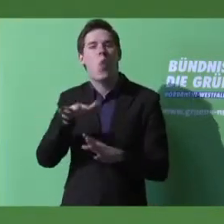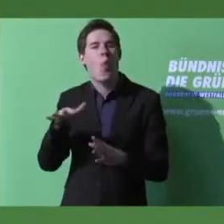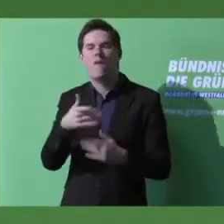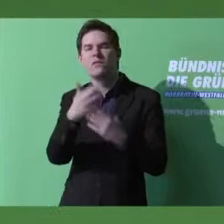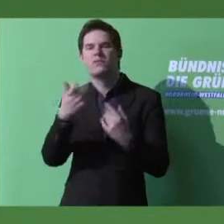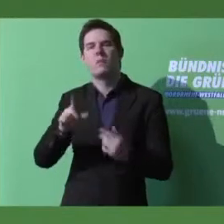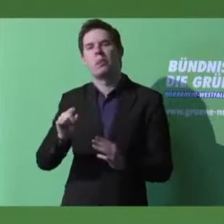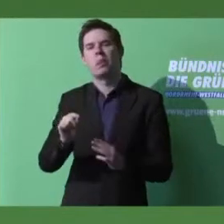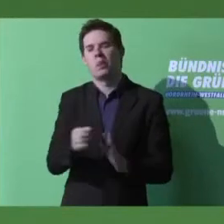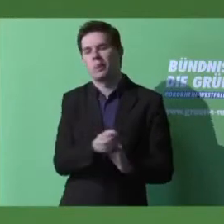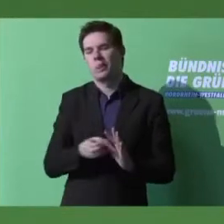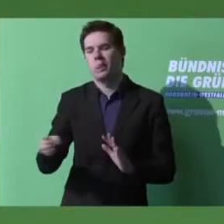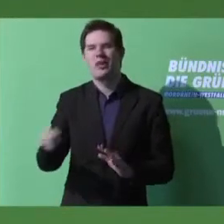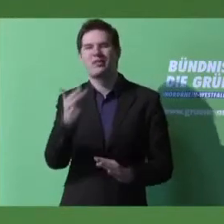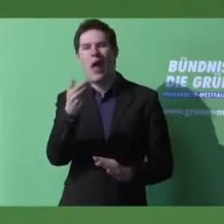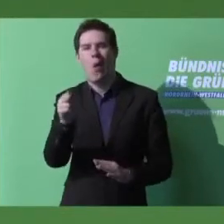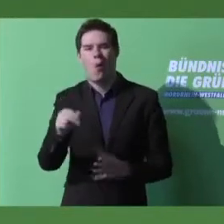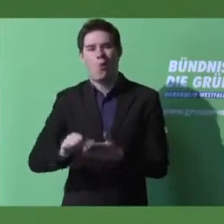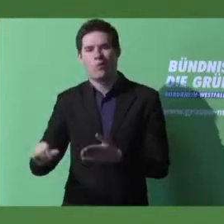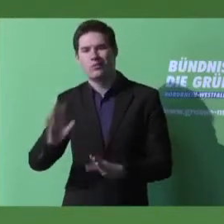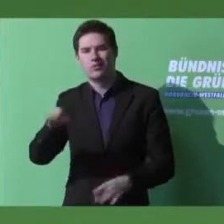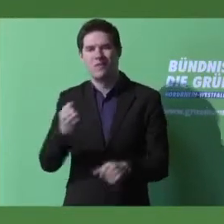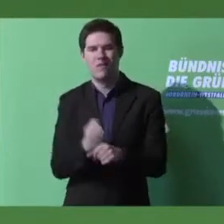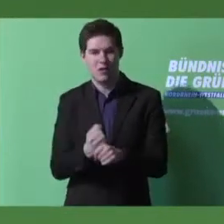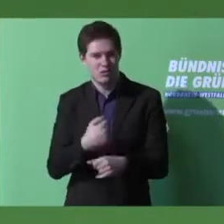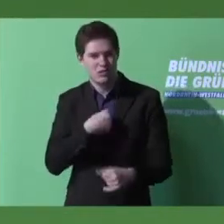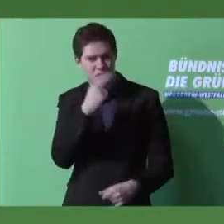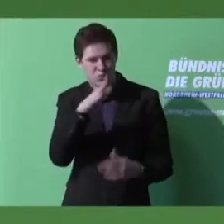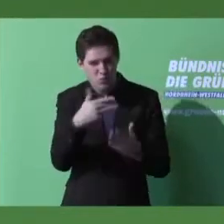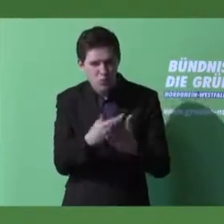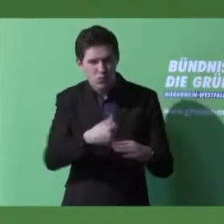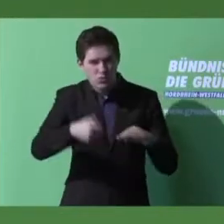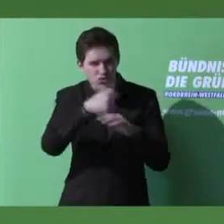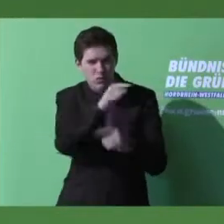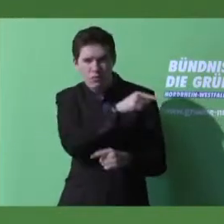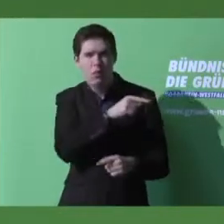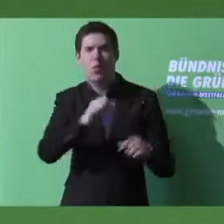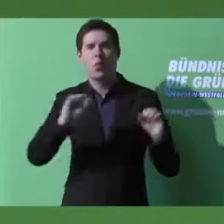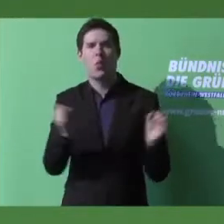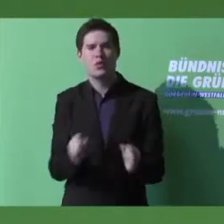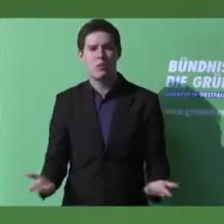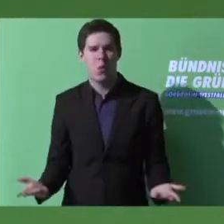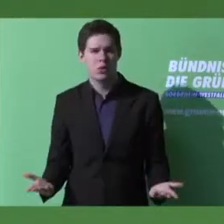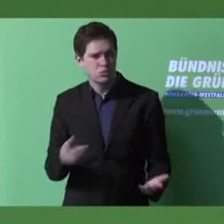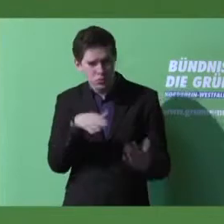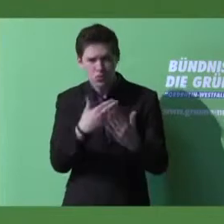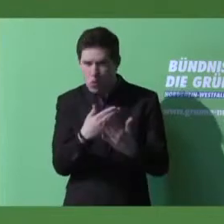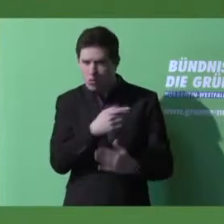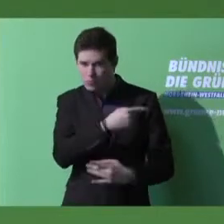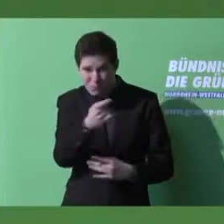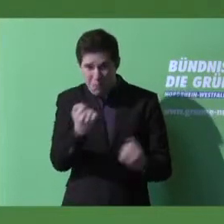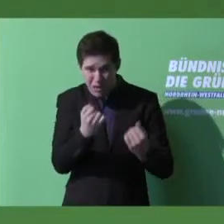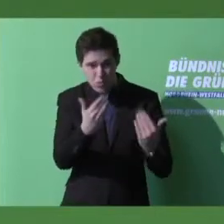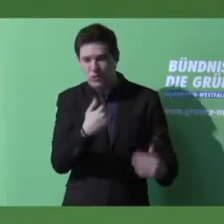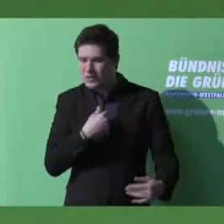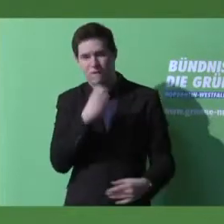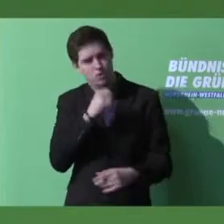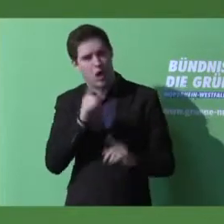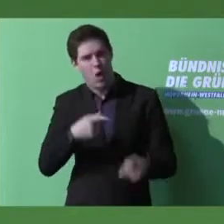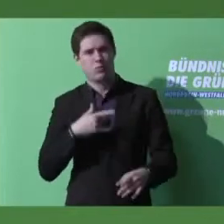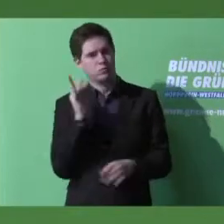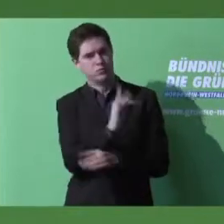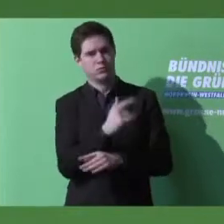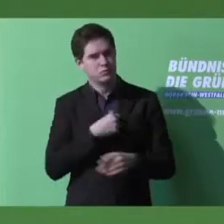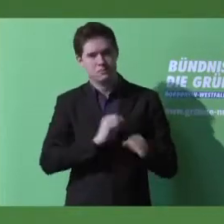3 Euro beschäftigen zu können. Das ist der eigentliche Skandal. Und gegen diesen Skandal stehen wir auf.